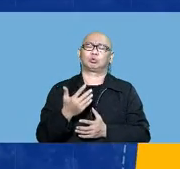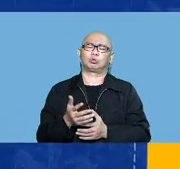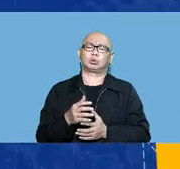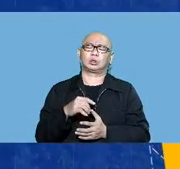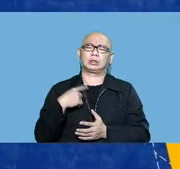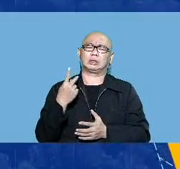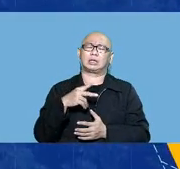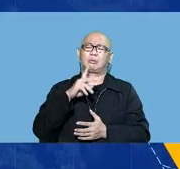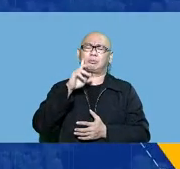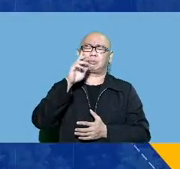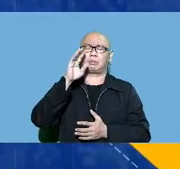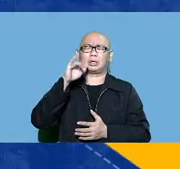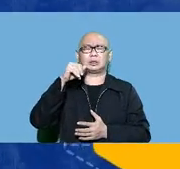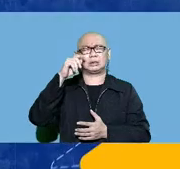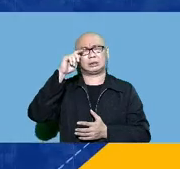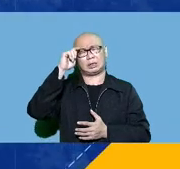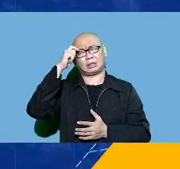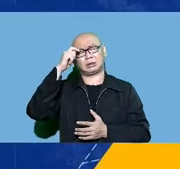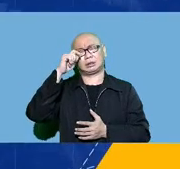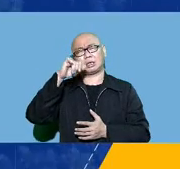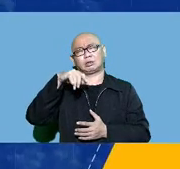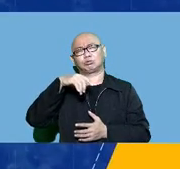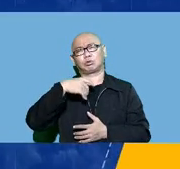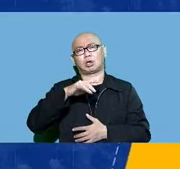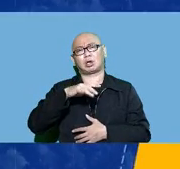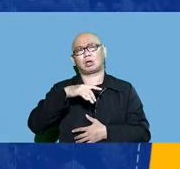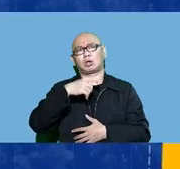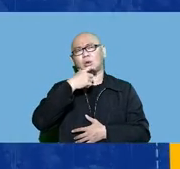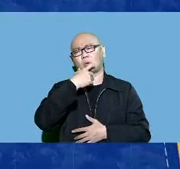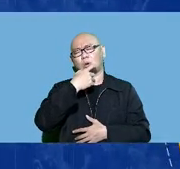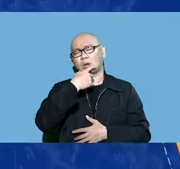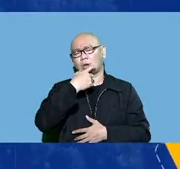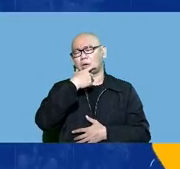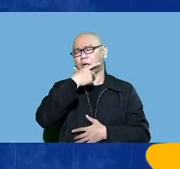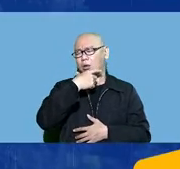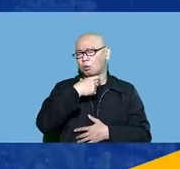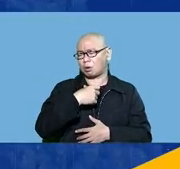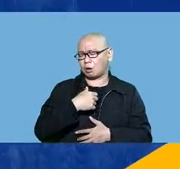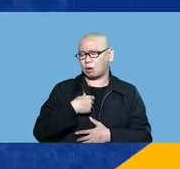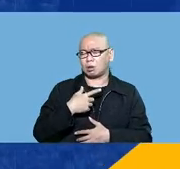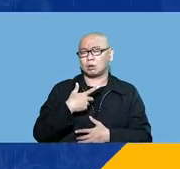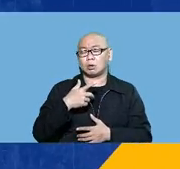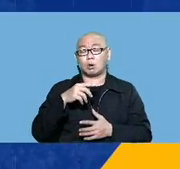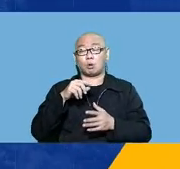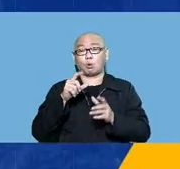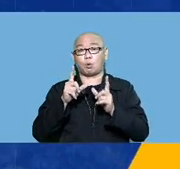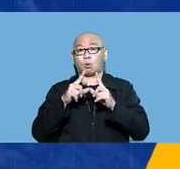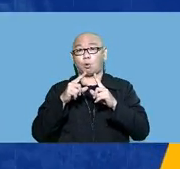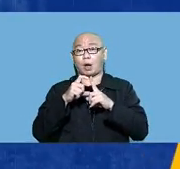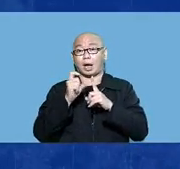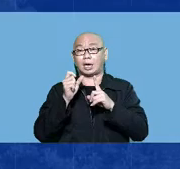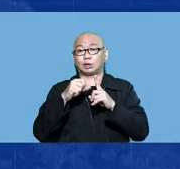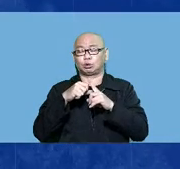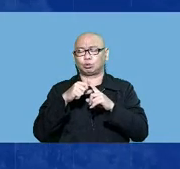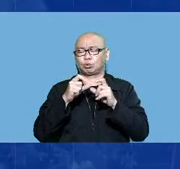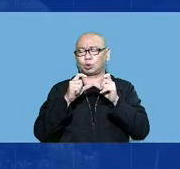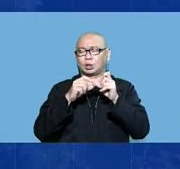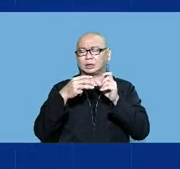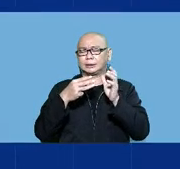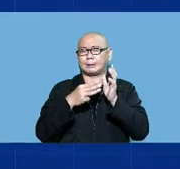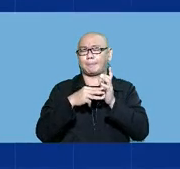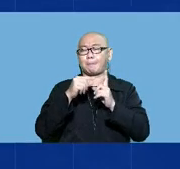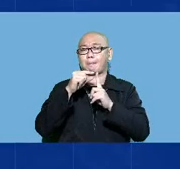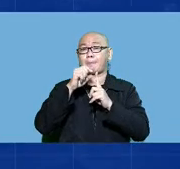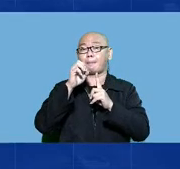ingat yang sepuh-sepuh begitu ketika waduk Sempor atau bendungan